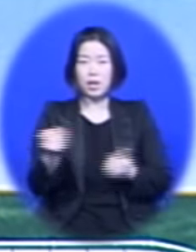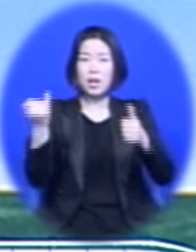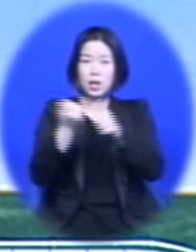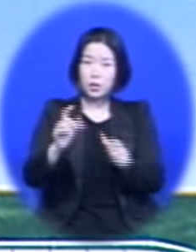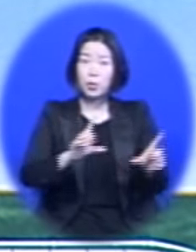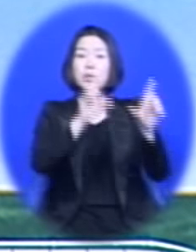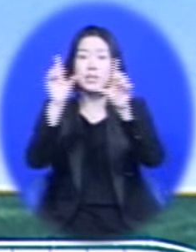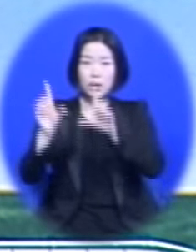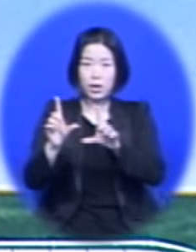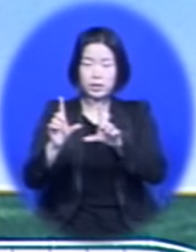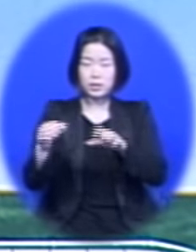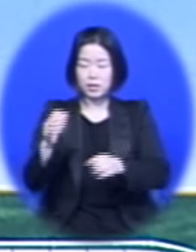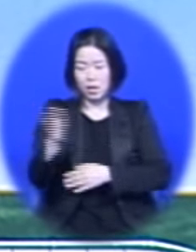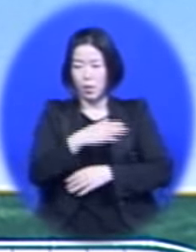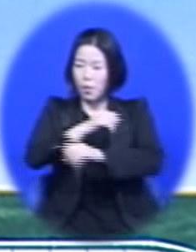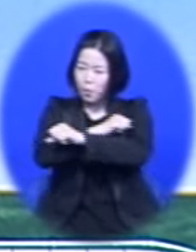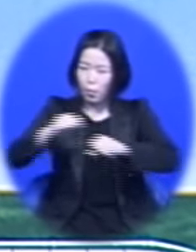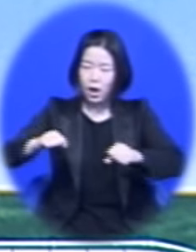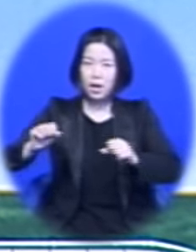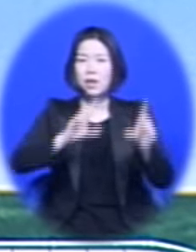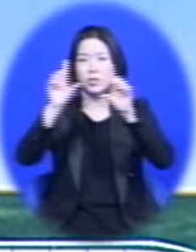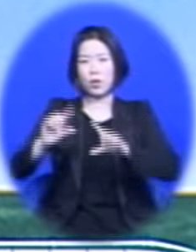생활은 광야 생활입니다.